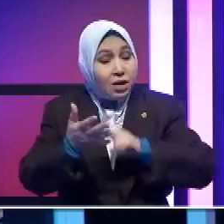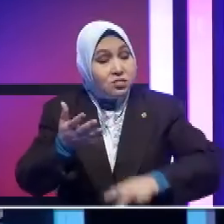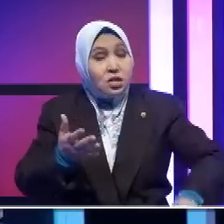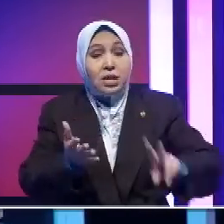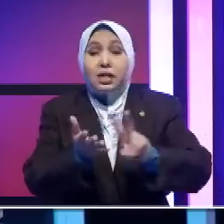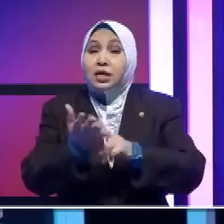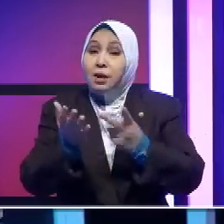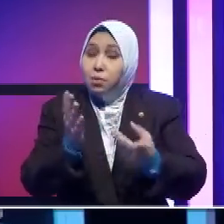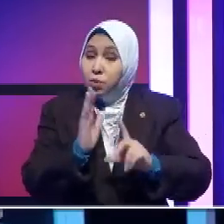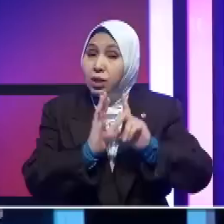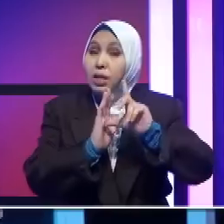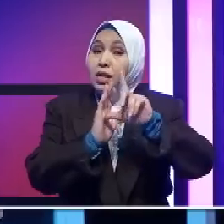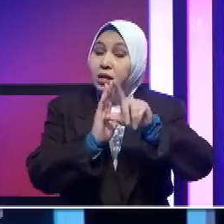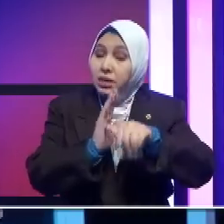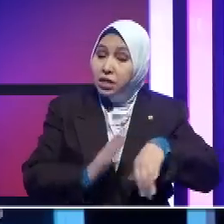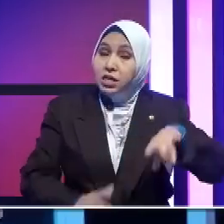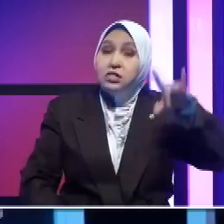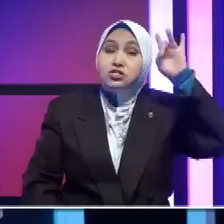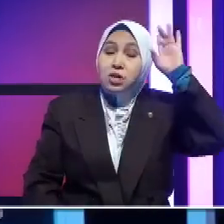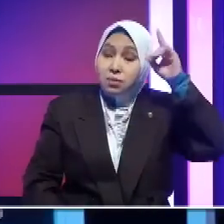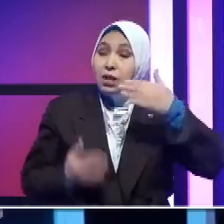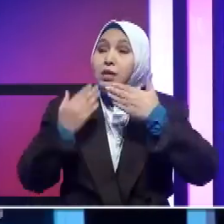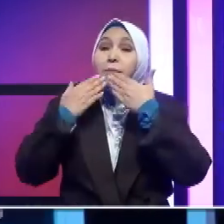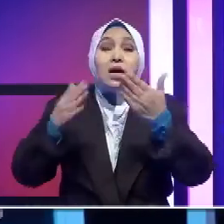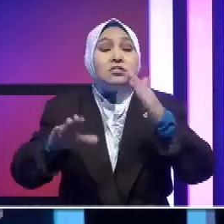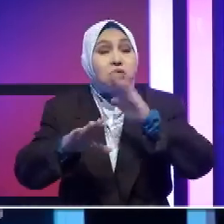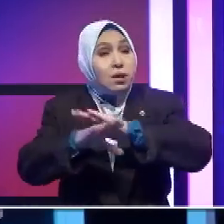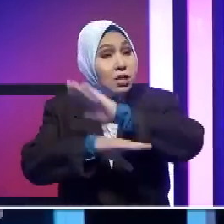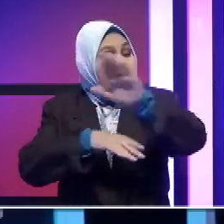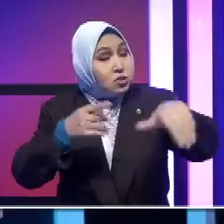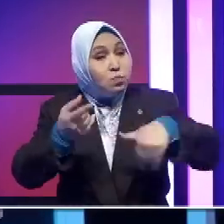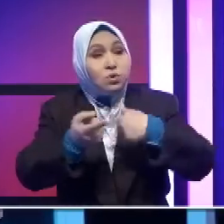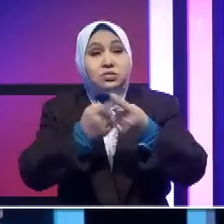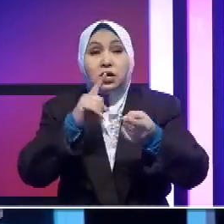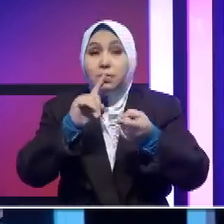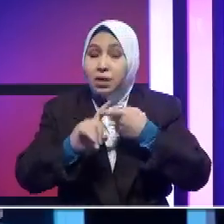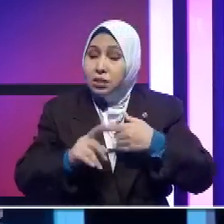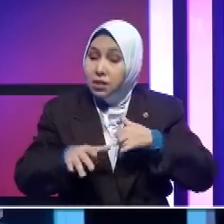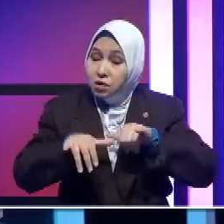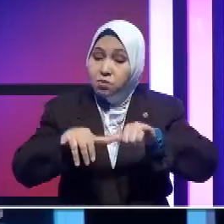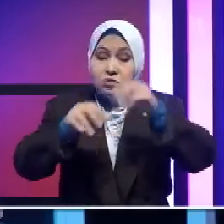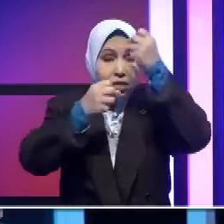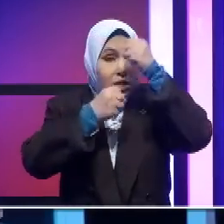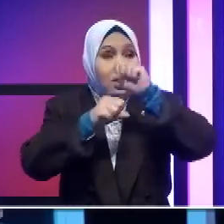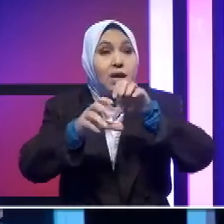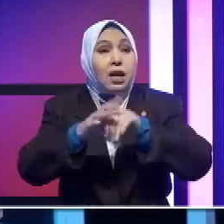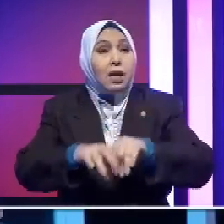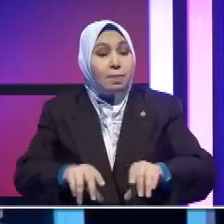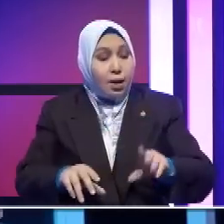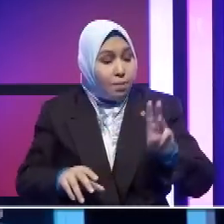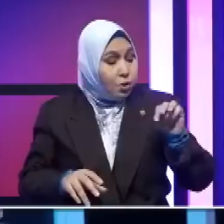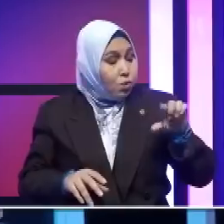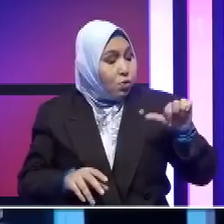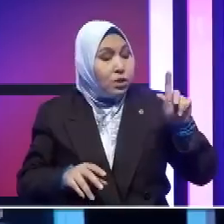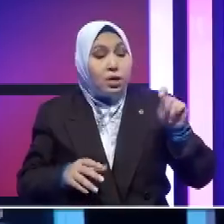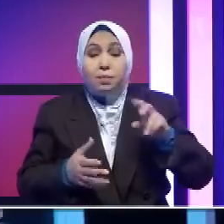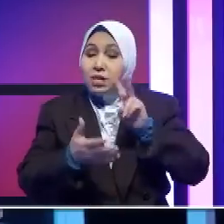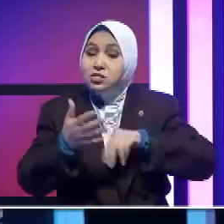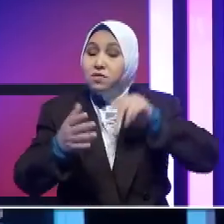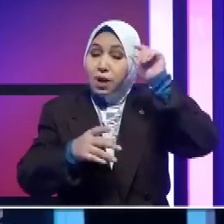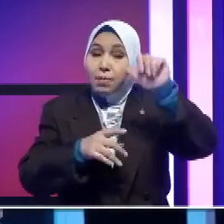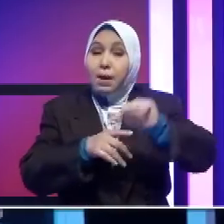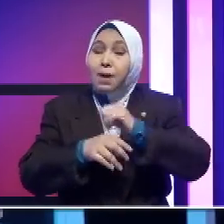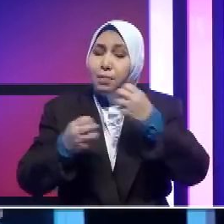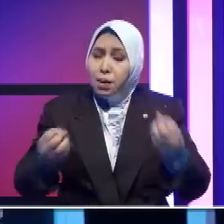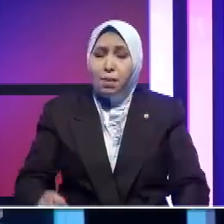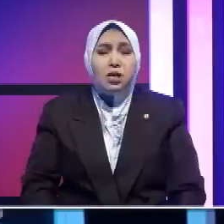tadabbur sebentar nanti, insya-Allah. Terima kasih kepada semua sahabat-sahabat terus setia dalam My Quran Time, baca, faham, amal. Alhamdulillah,